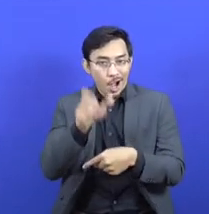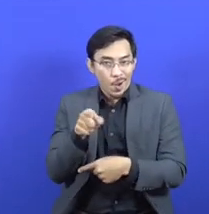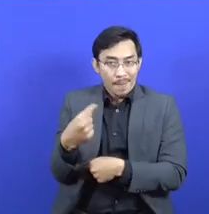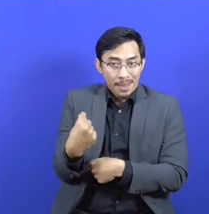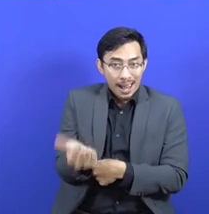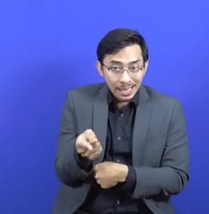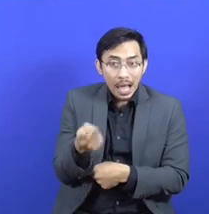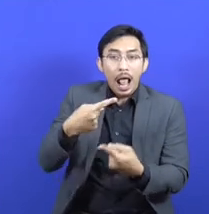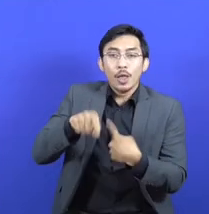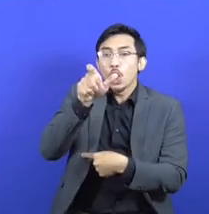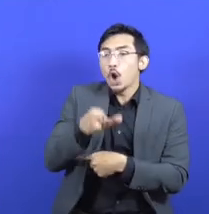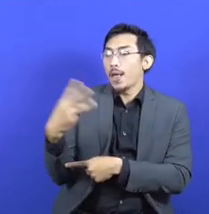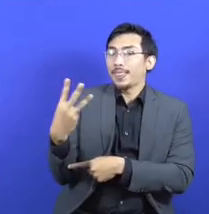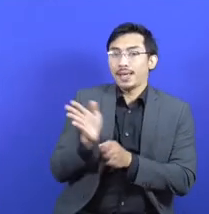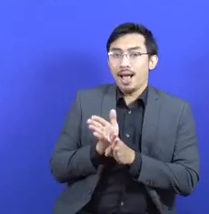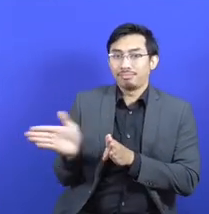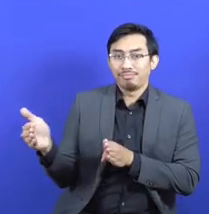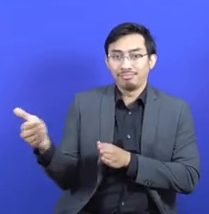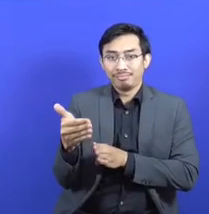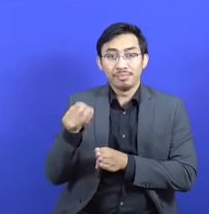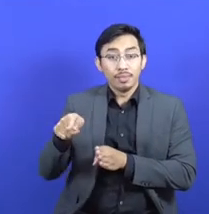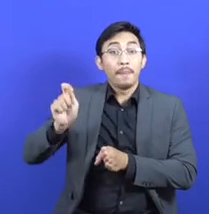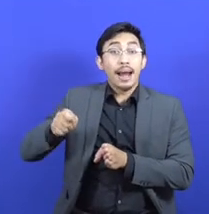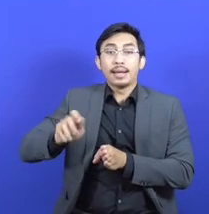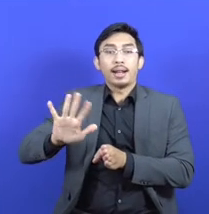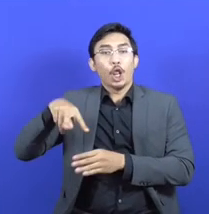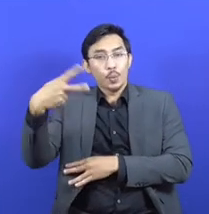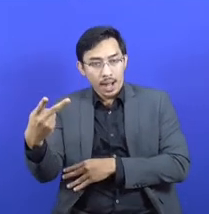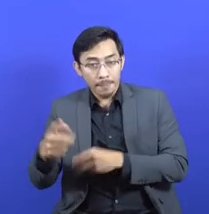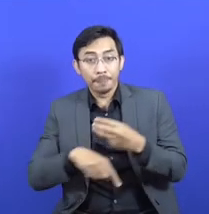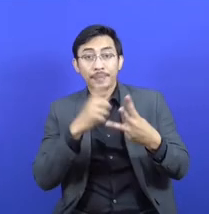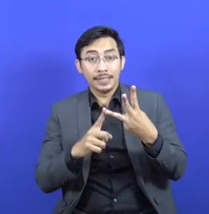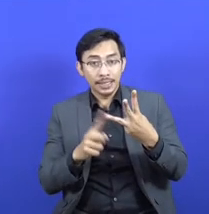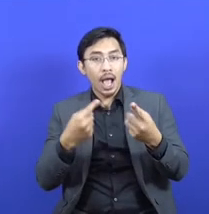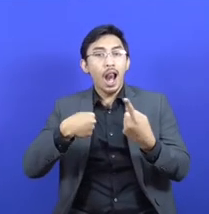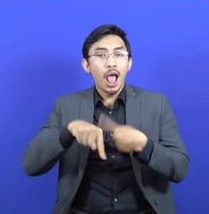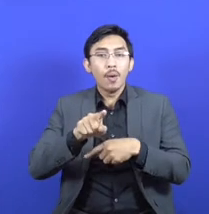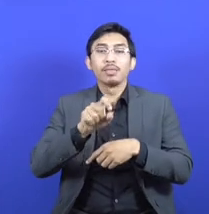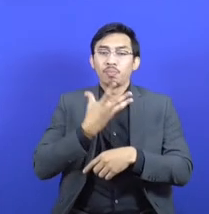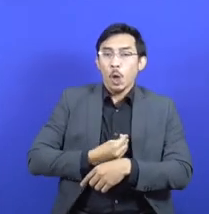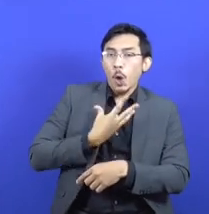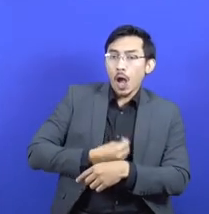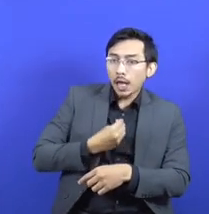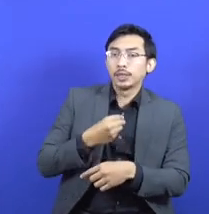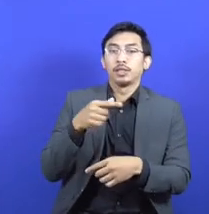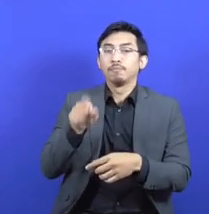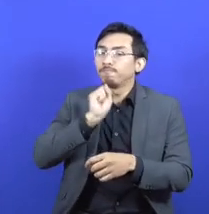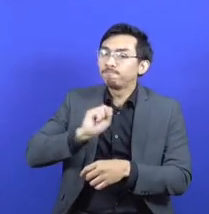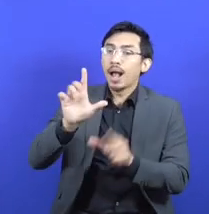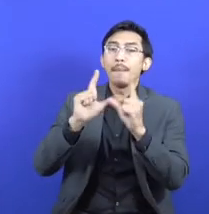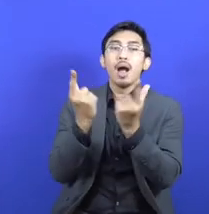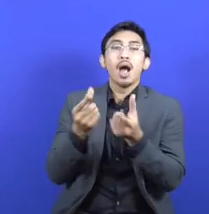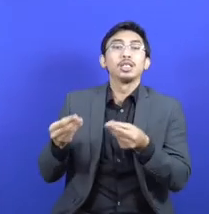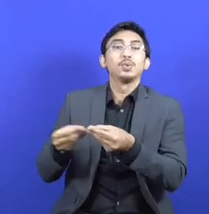konsumen melalui orang ketiga di luar pengadilan. Yang terakhir lewat penyampaian keluhan atau pengaduan ke lembaga